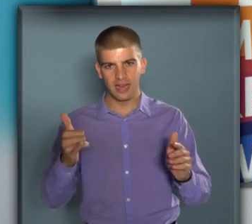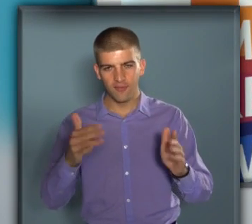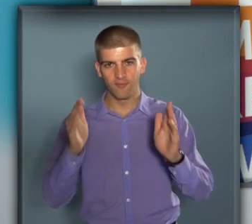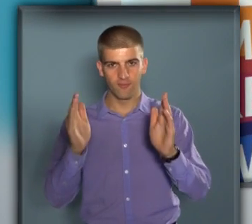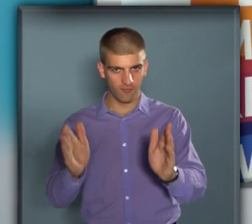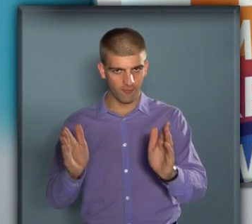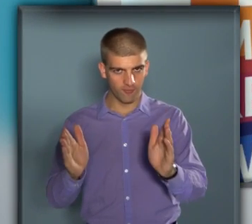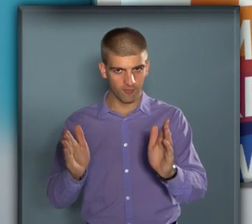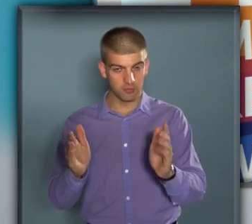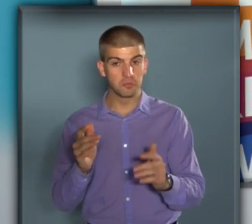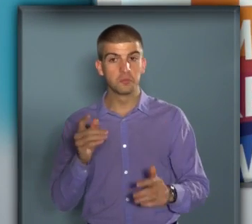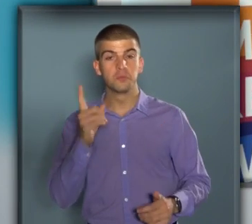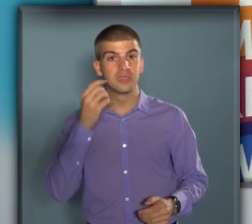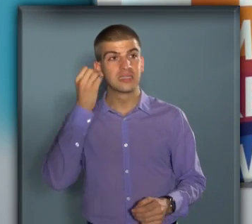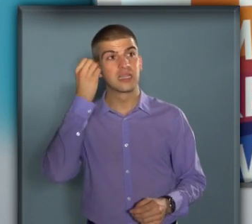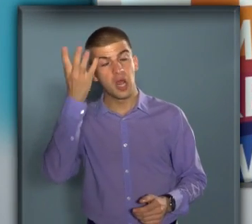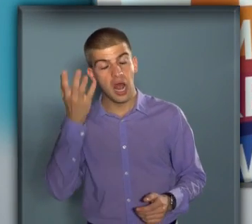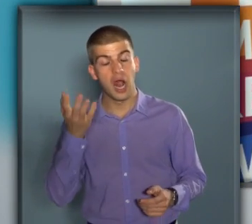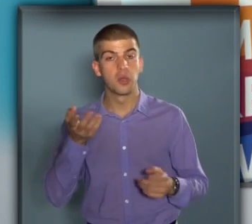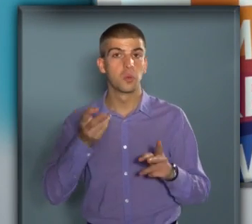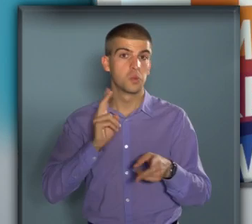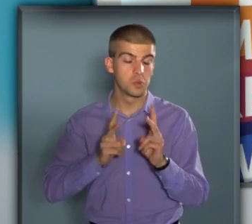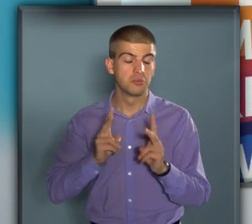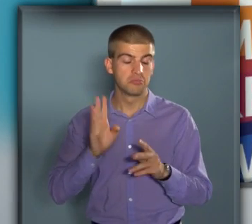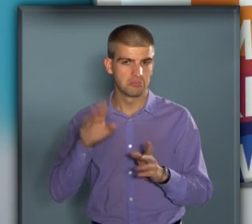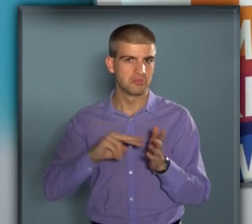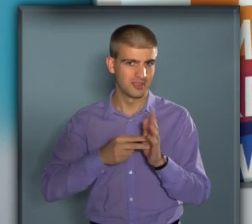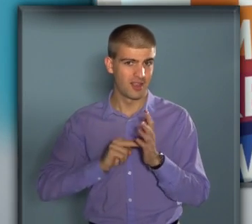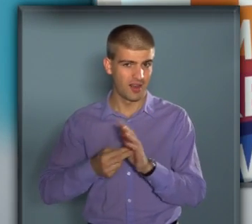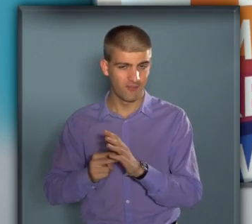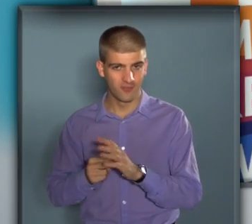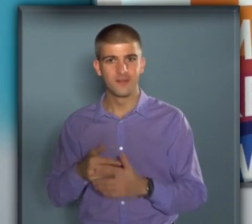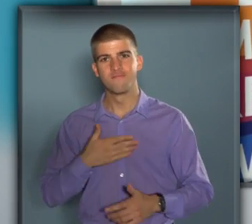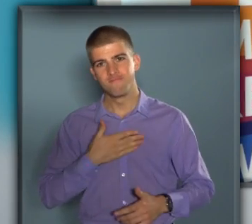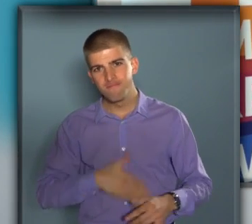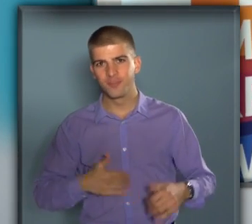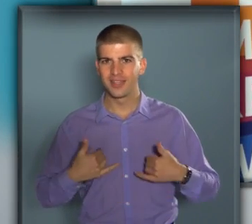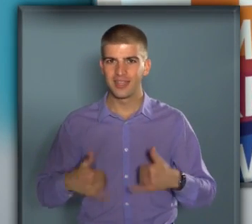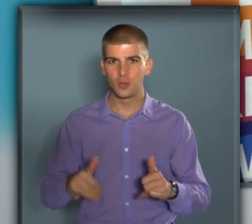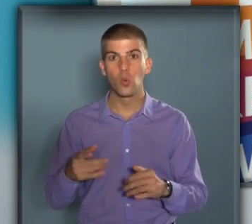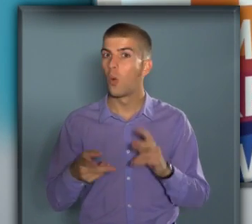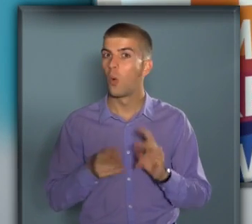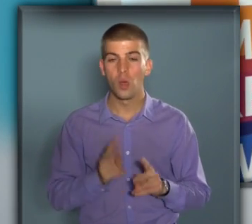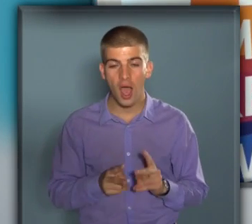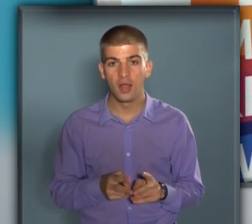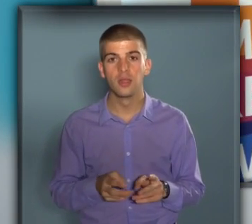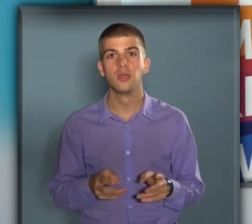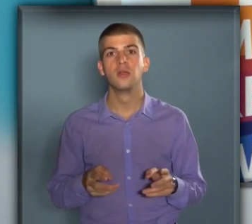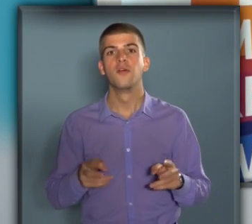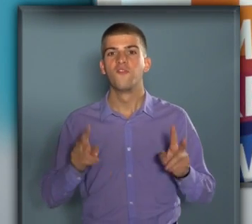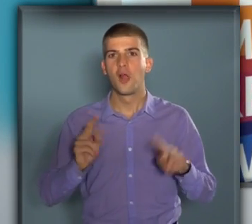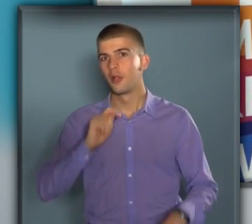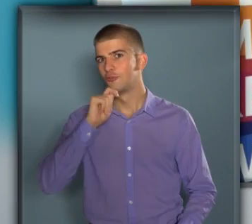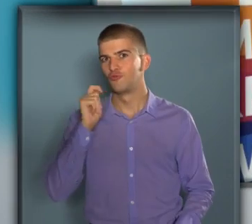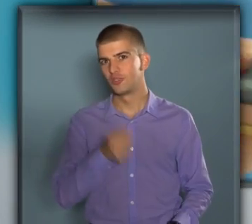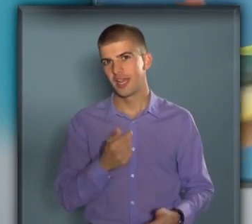évben mit fogunk majd kitalálni. Szeretnénk ezeket most úgy elindítani, hogy valóban